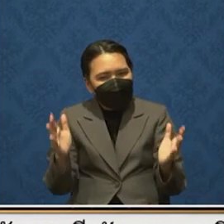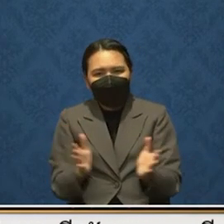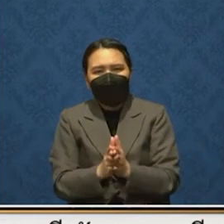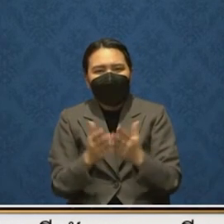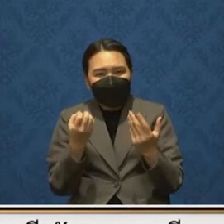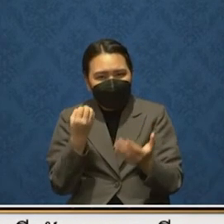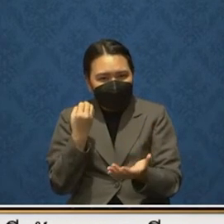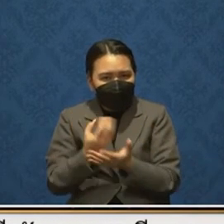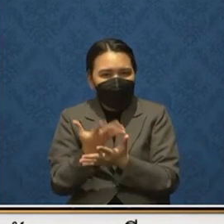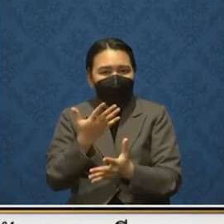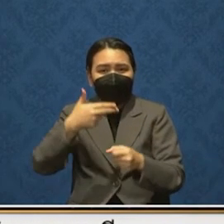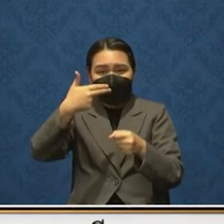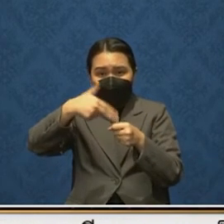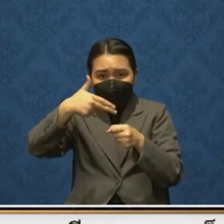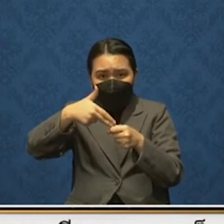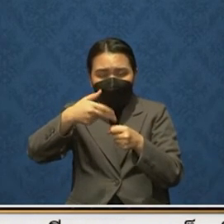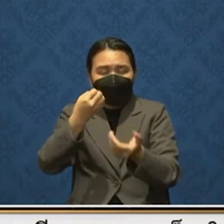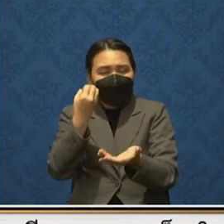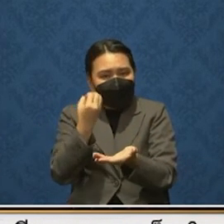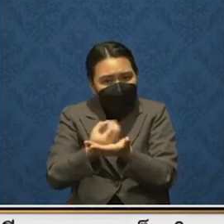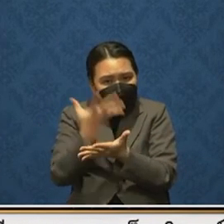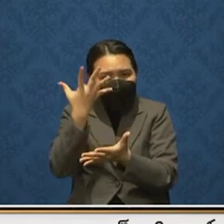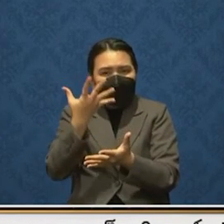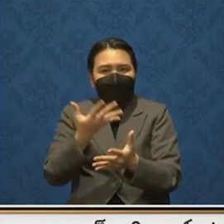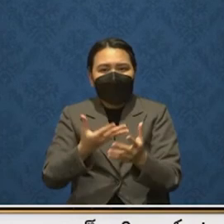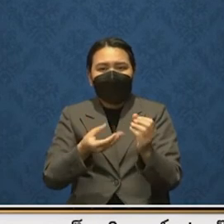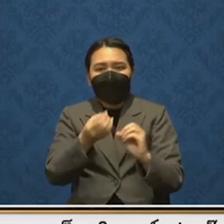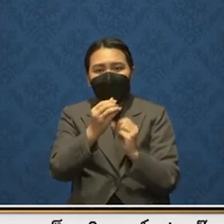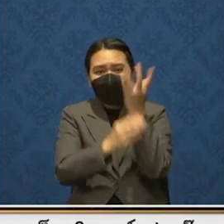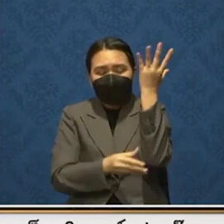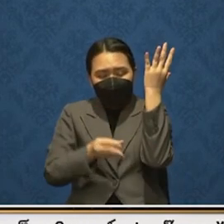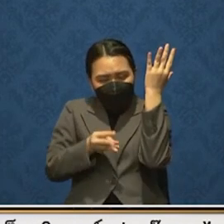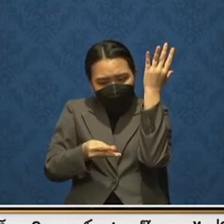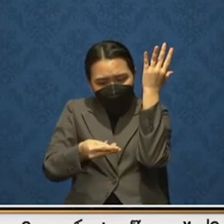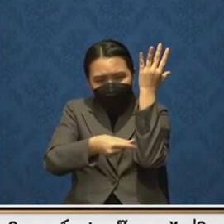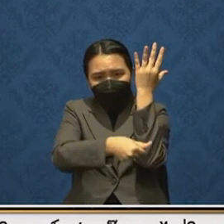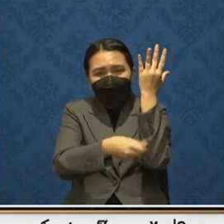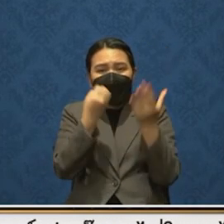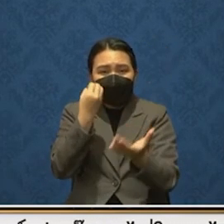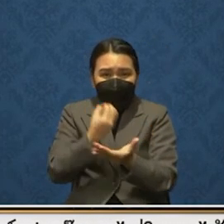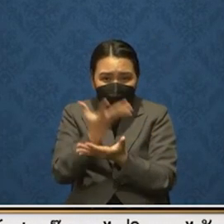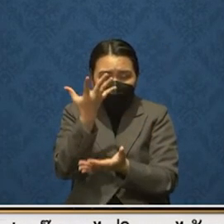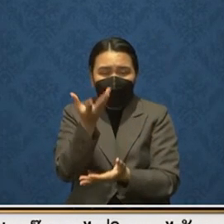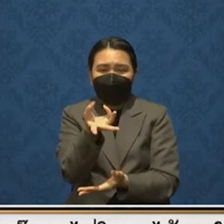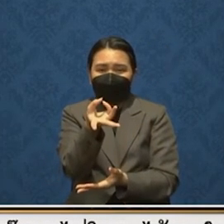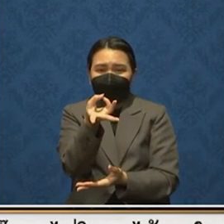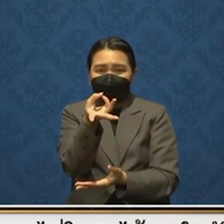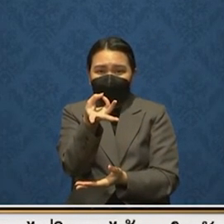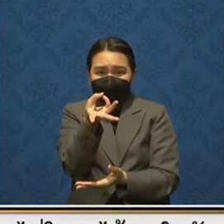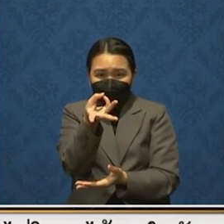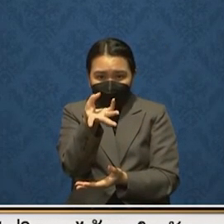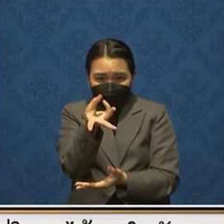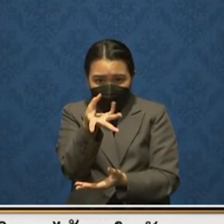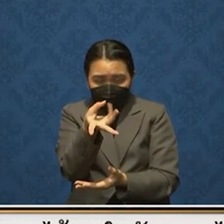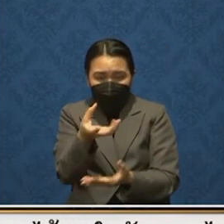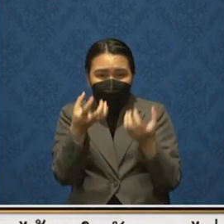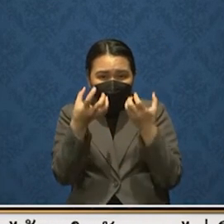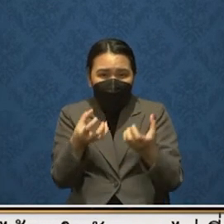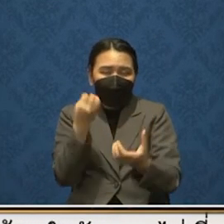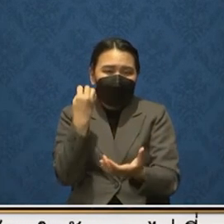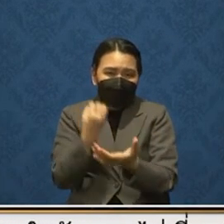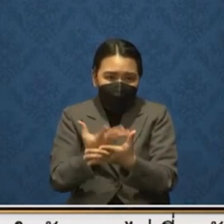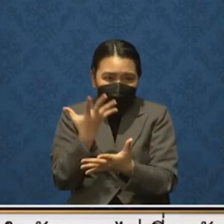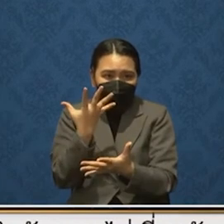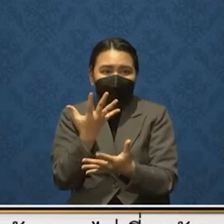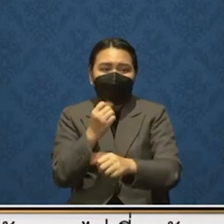น้มนก็แพงปุยก็แงเข้าปืดแต่เขาเตือกถูกเขาสารแพงข้าแรงถูก